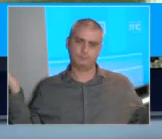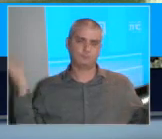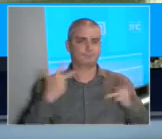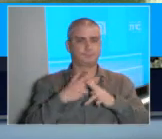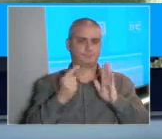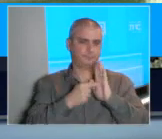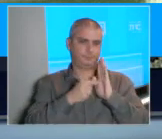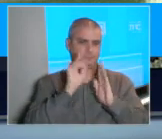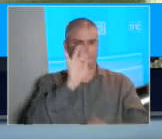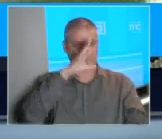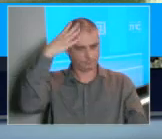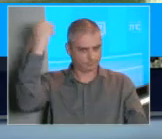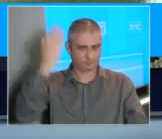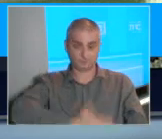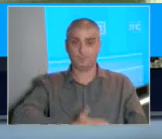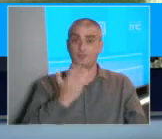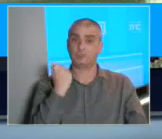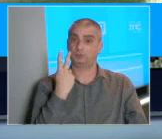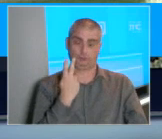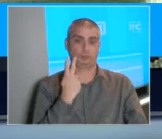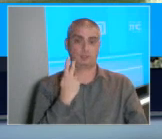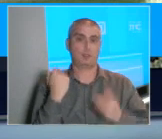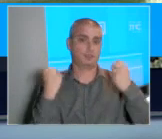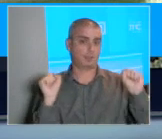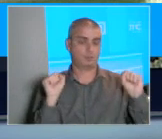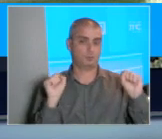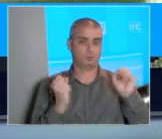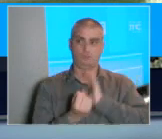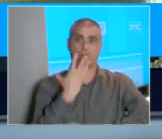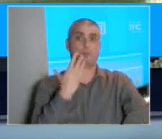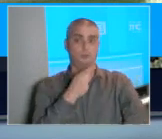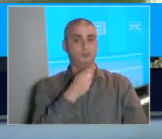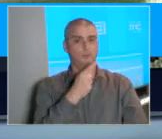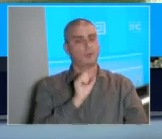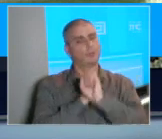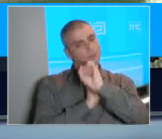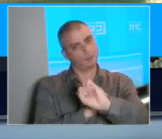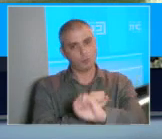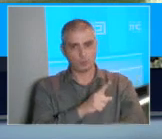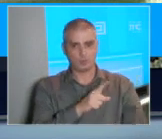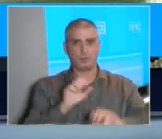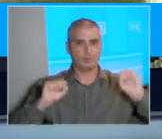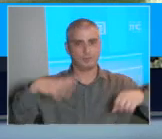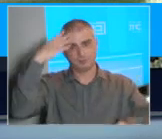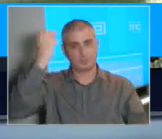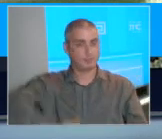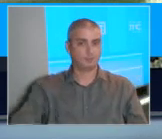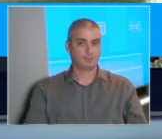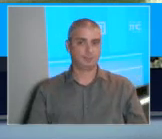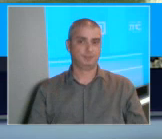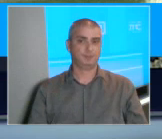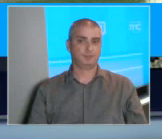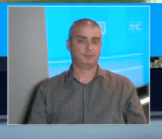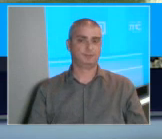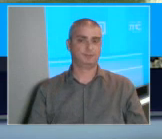רק בגלל דונלד טראמפ. היו שני דמוקרטים בולטים, אבל שהם תמכו בנשיא טראמפ. קודם כל,